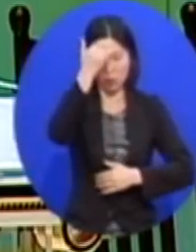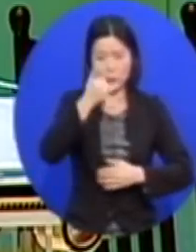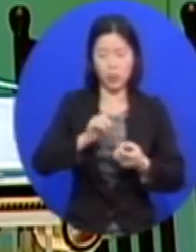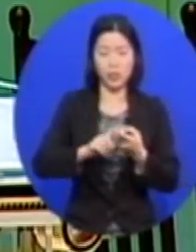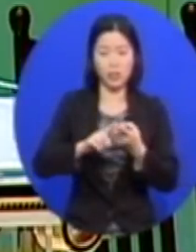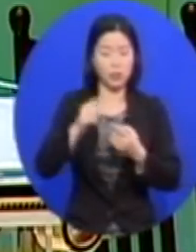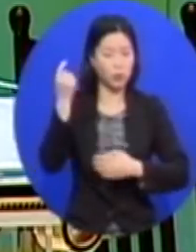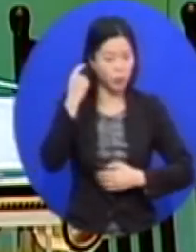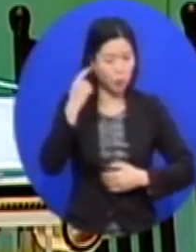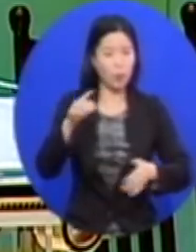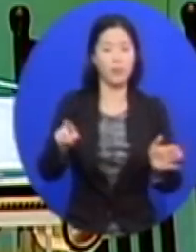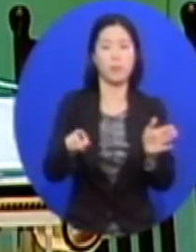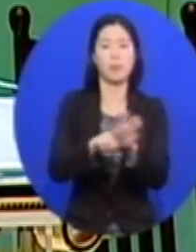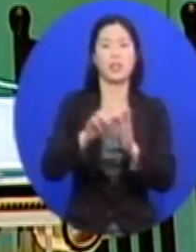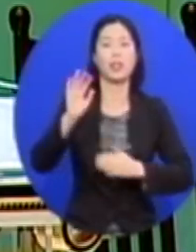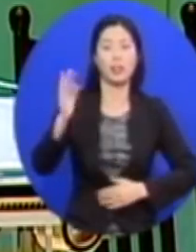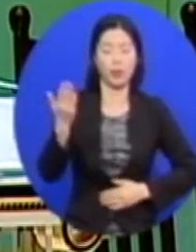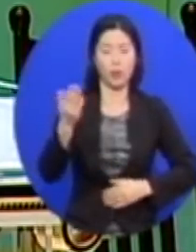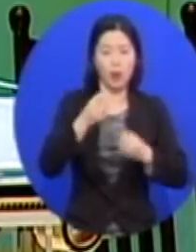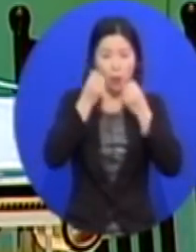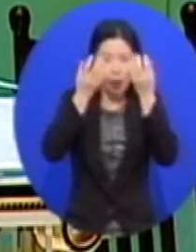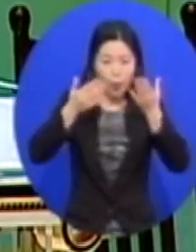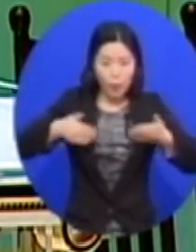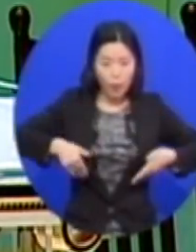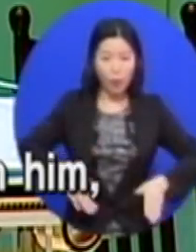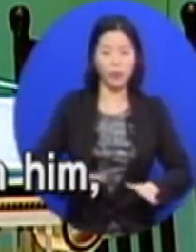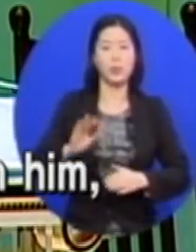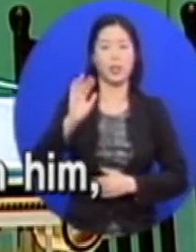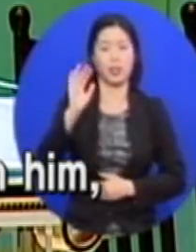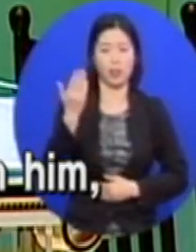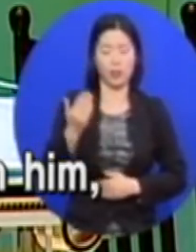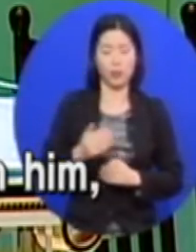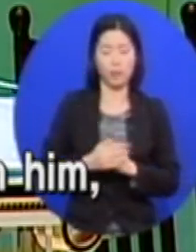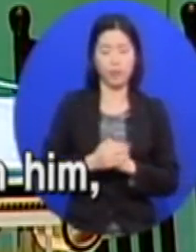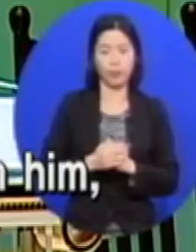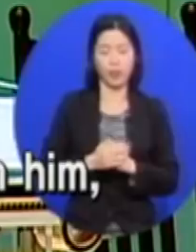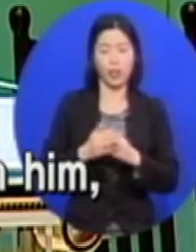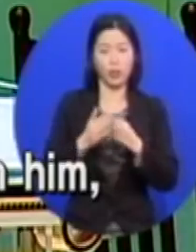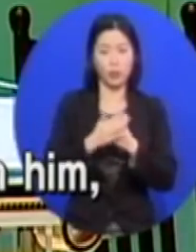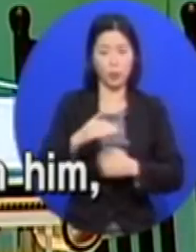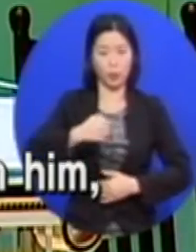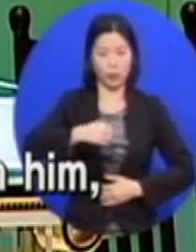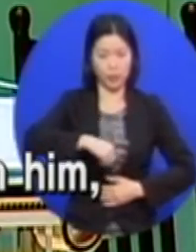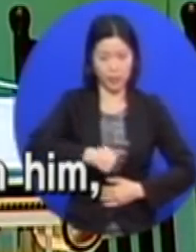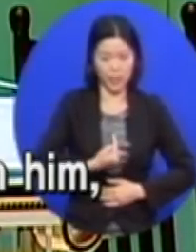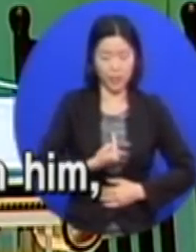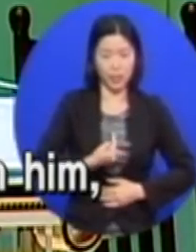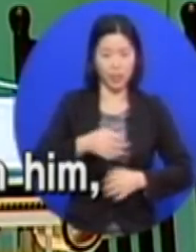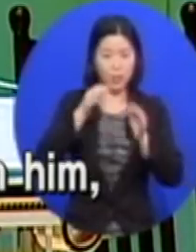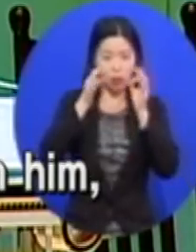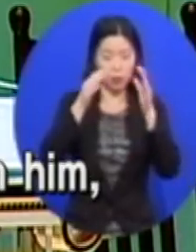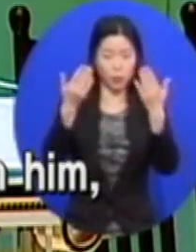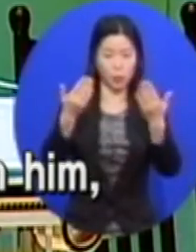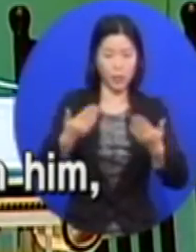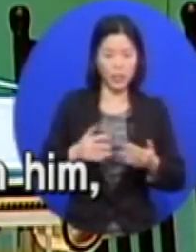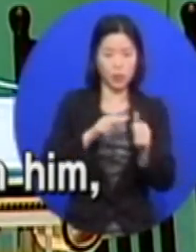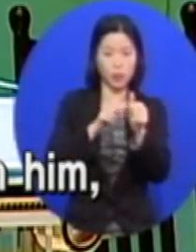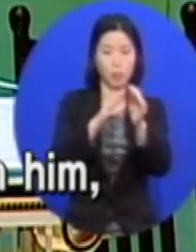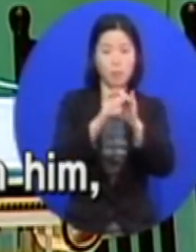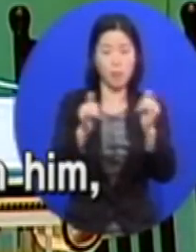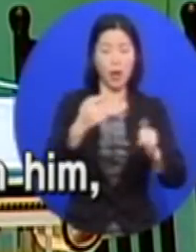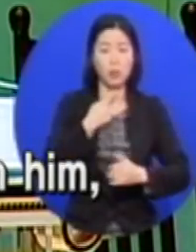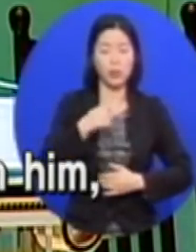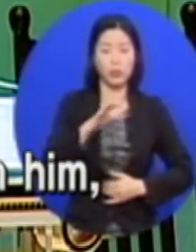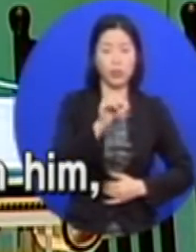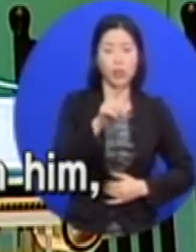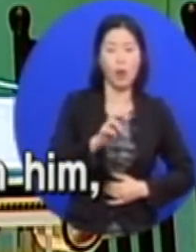예수를 믿게 됩니다 그리고 정말 거듭나게 돼요 그리고는 자기에게 전도를 해 준 그 바 보였던 그